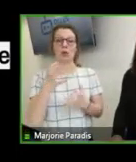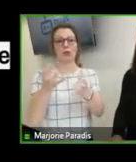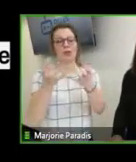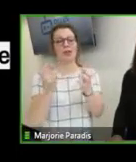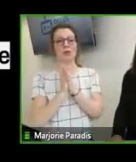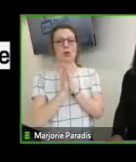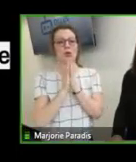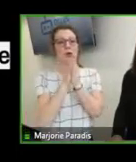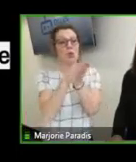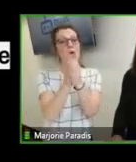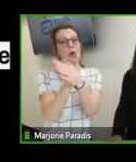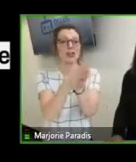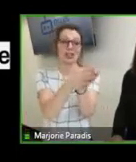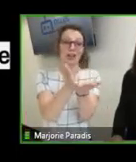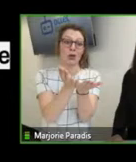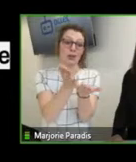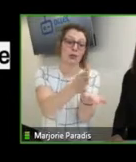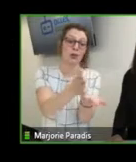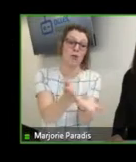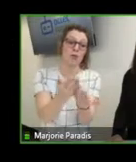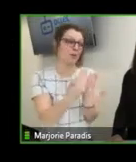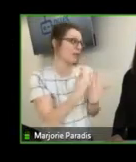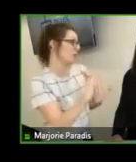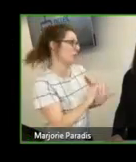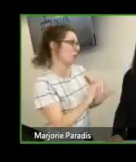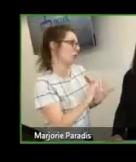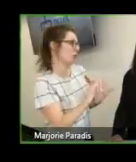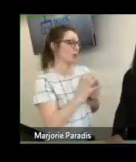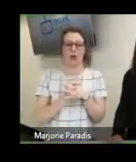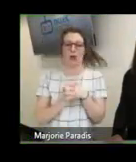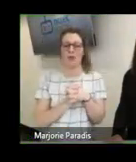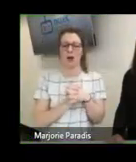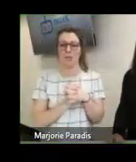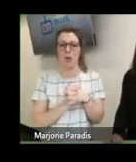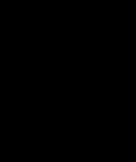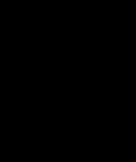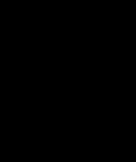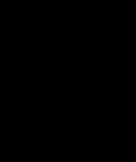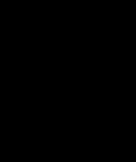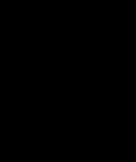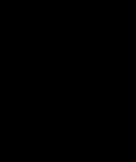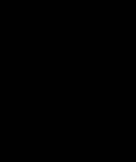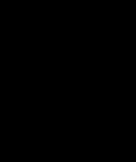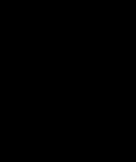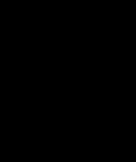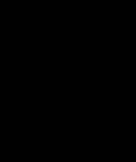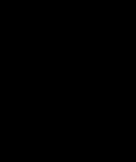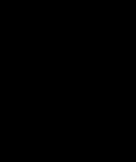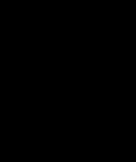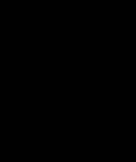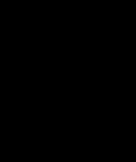un contenu fait sur mesure pour chacun d'entre vous, en fait, puis d'entre nous. Donc, voilà, on propose de l'écouter.